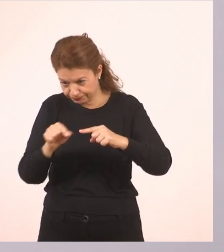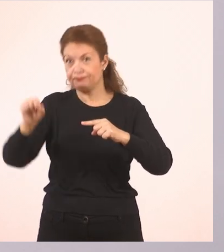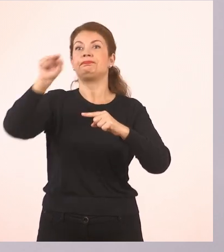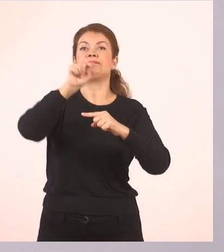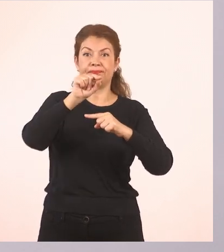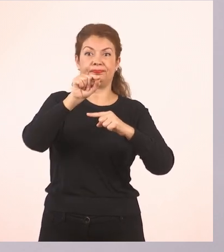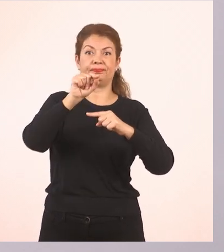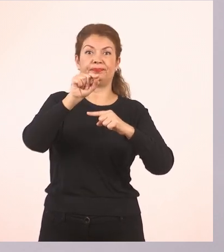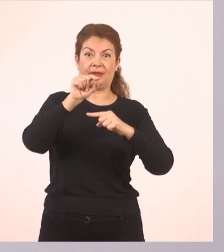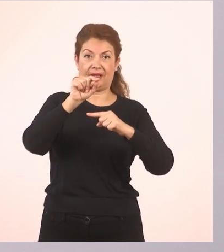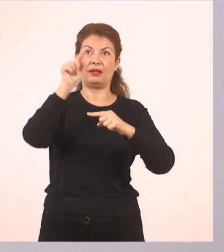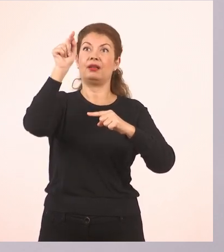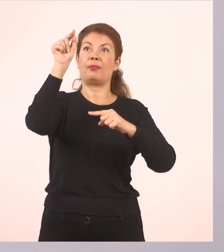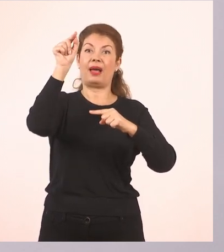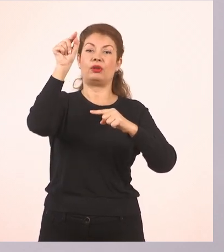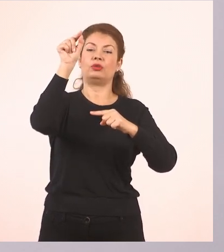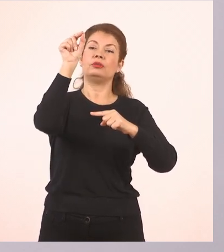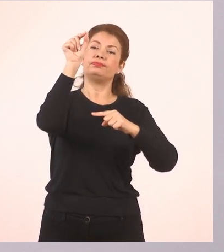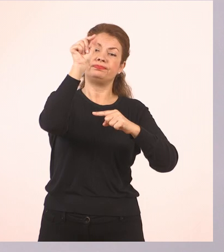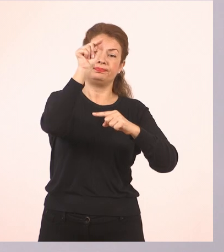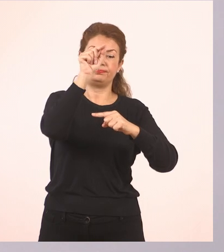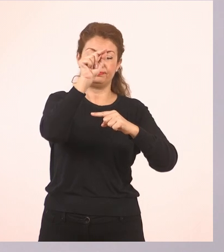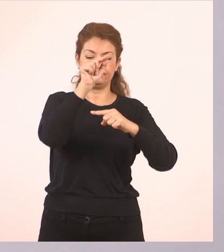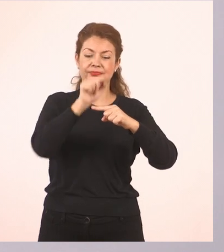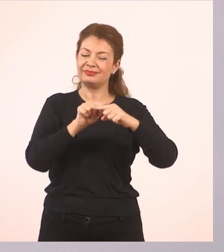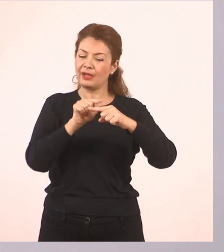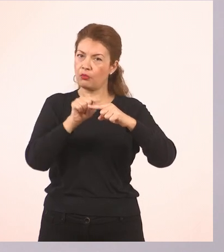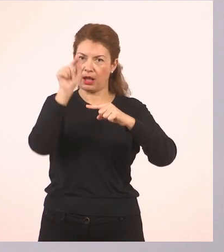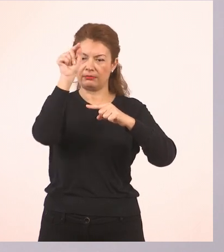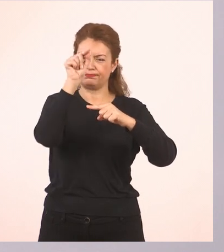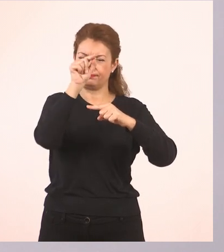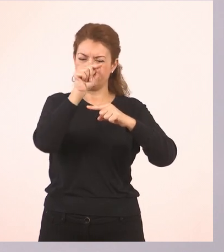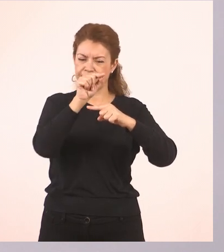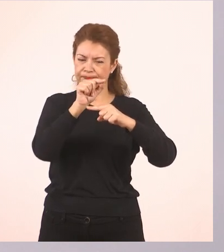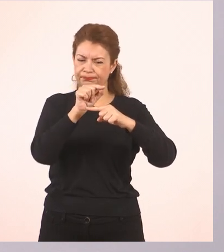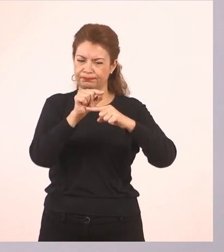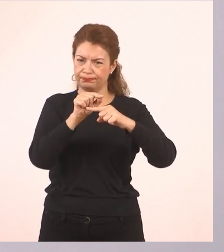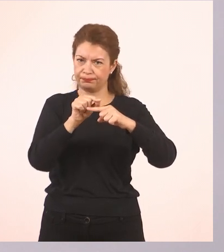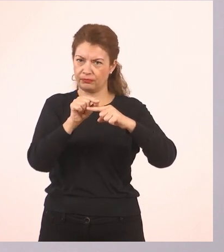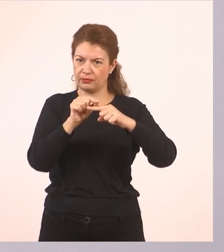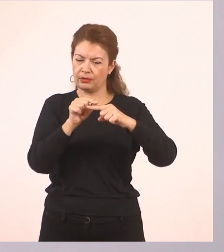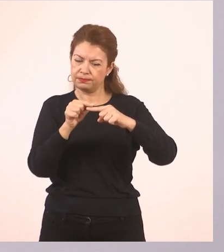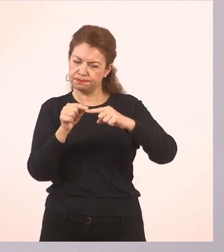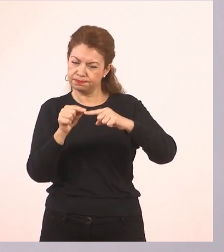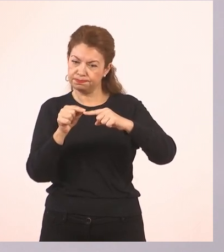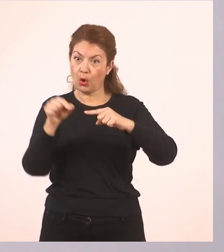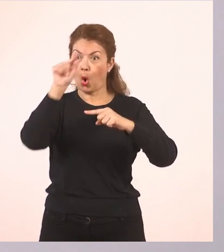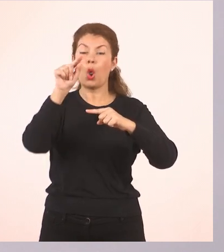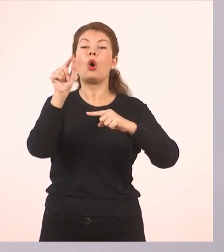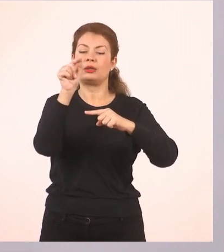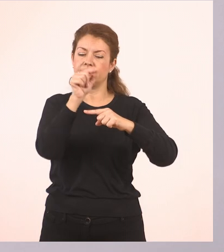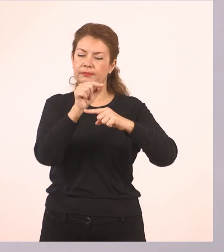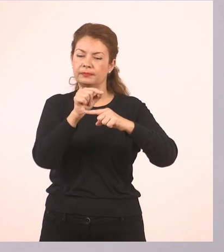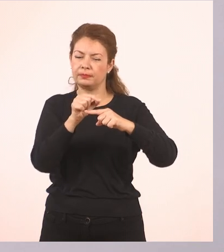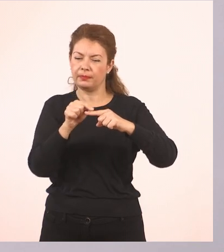κυκλάκι. Κατεβαίνω στο κάτω μέρος της σειράς, μόνο που μετανιώνω και δεν το κάνω τόσο μεγάλο. Οπότε για να το κλείσω,